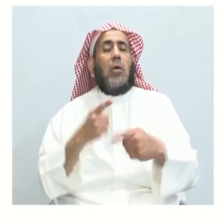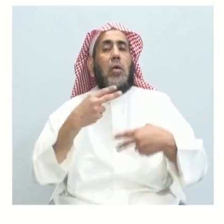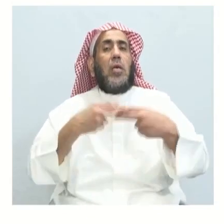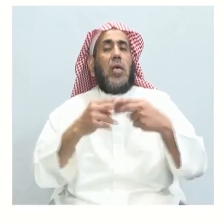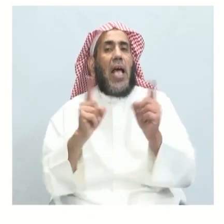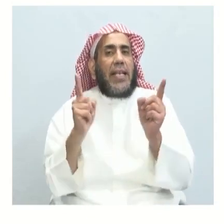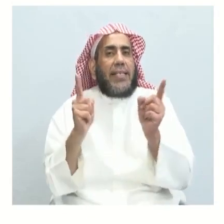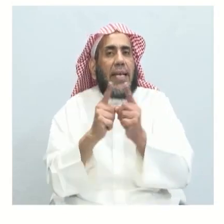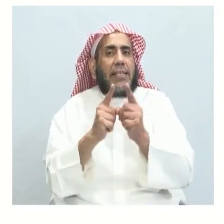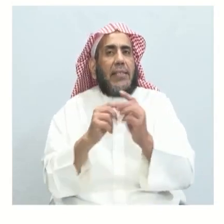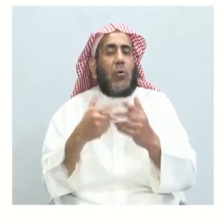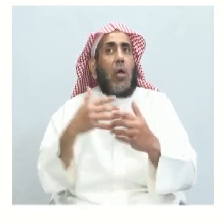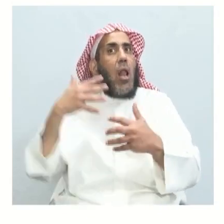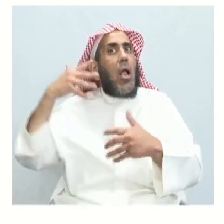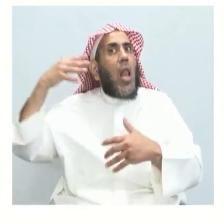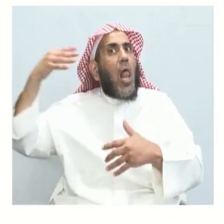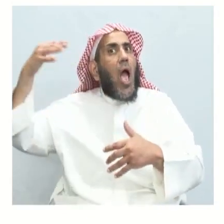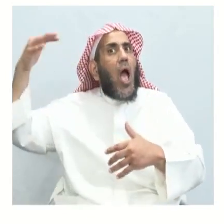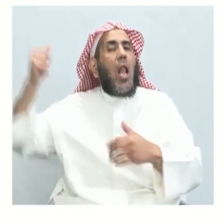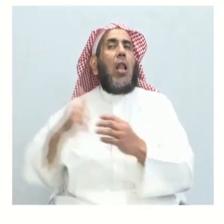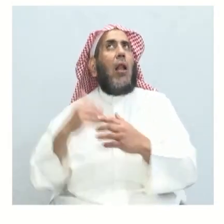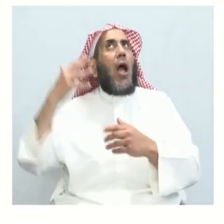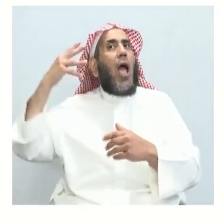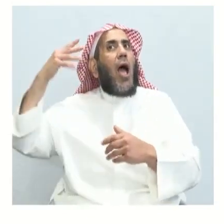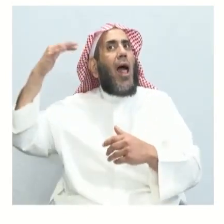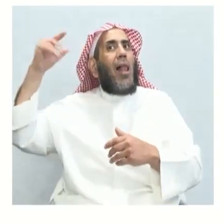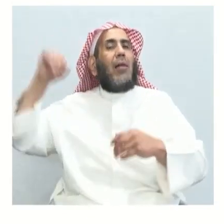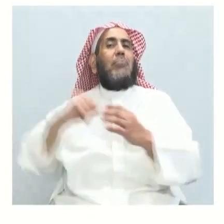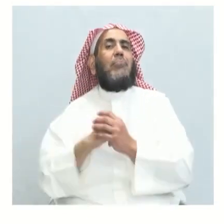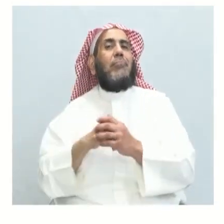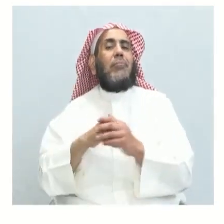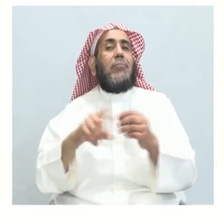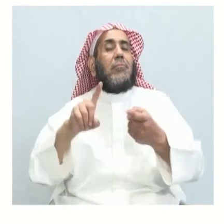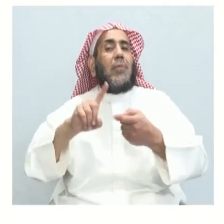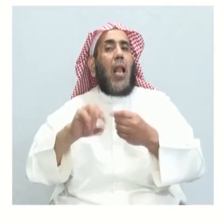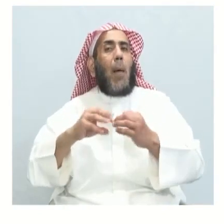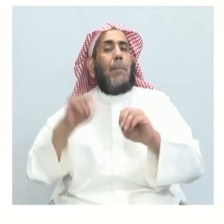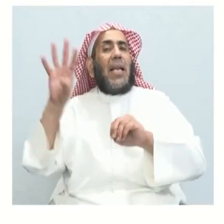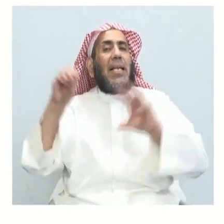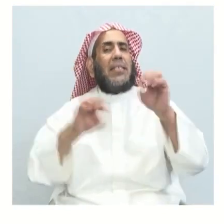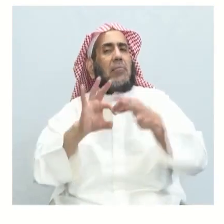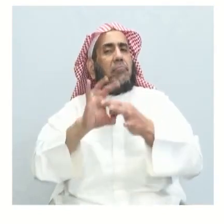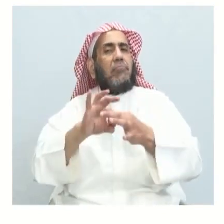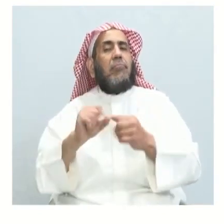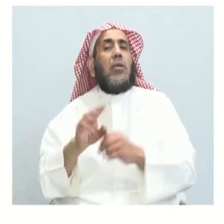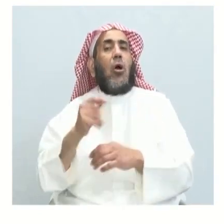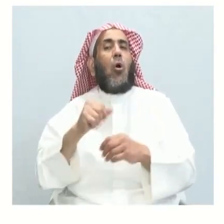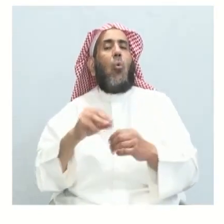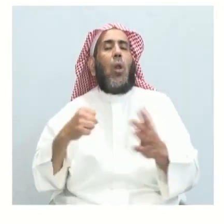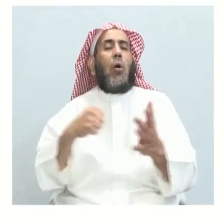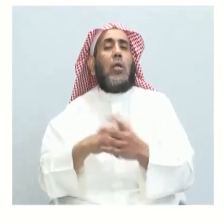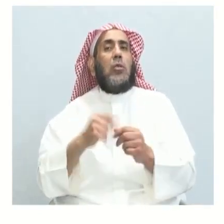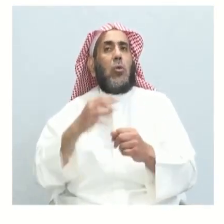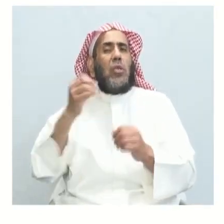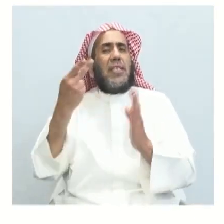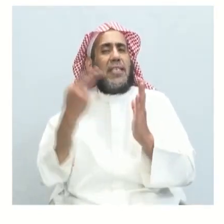الايجاز وكذلك الخيال فيها شيء من من الخيال انها ايضا تتعلق بقصص تتعلق بقصص وحوادث جوده